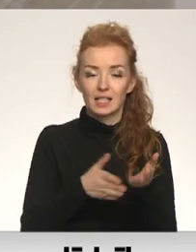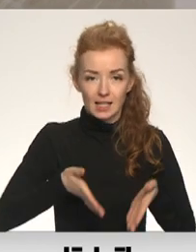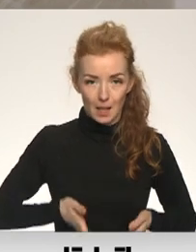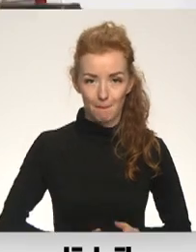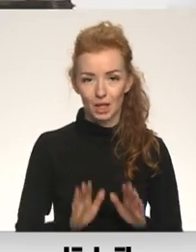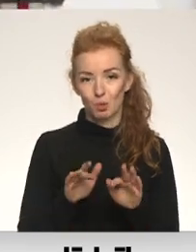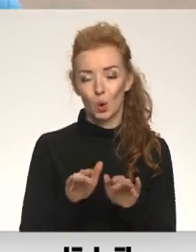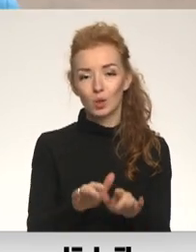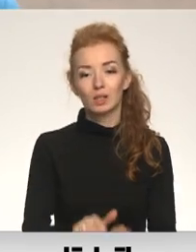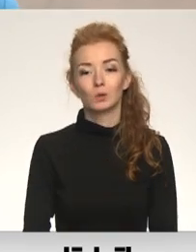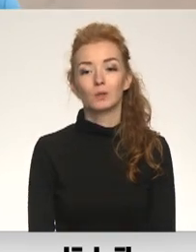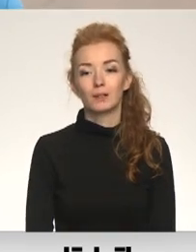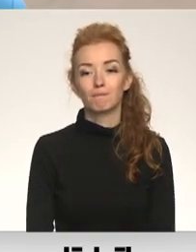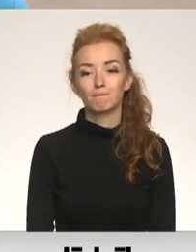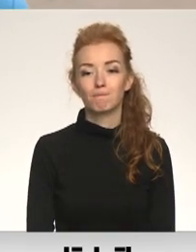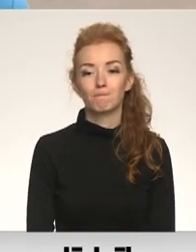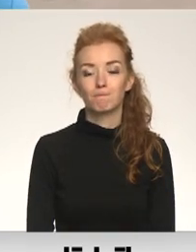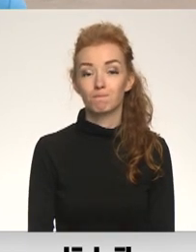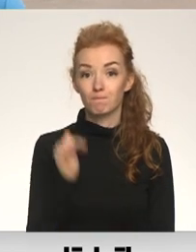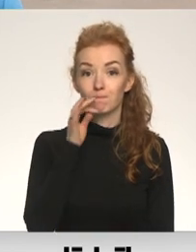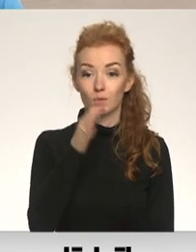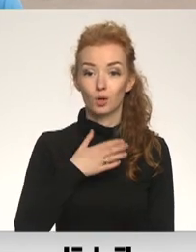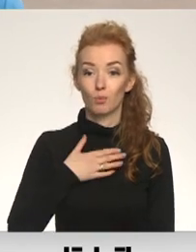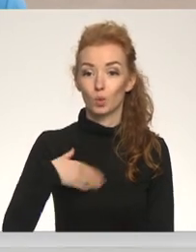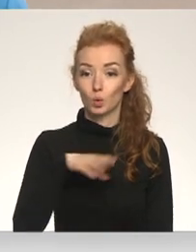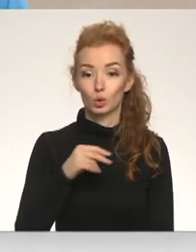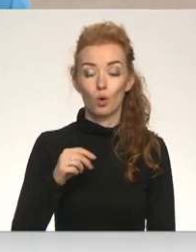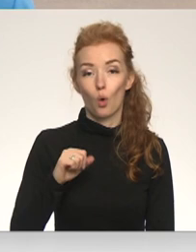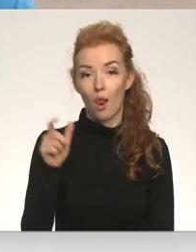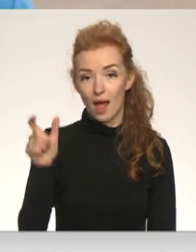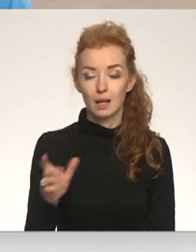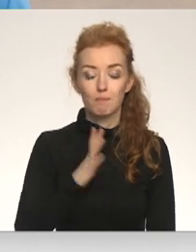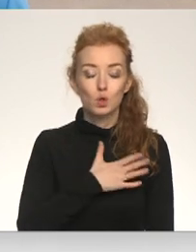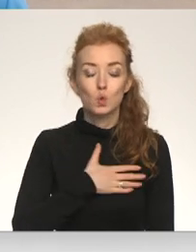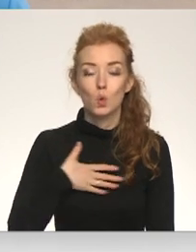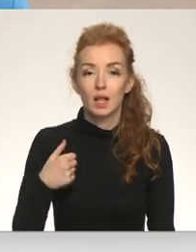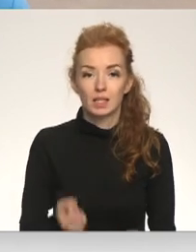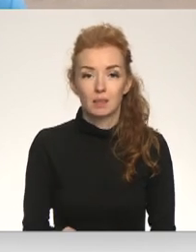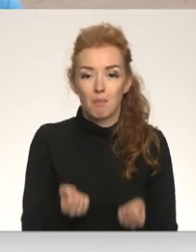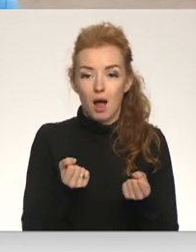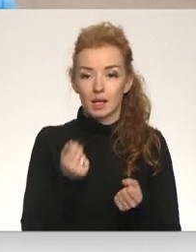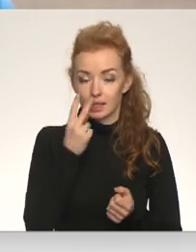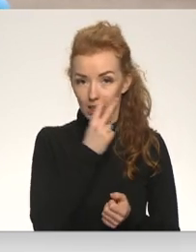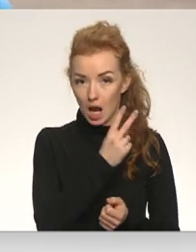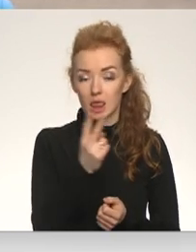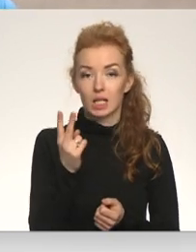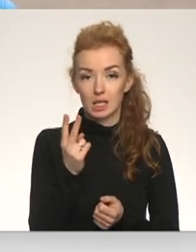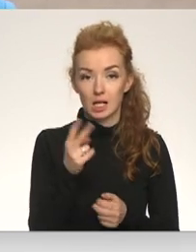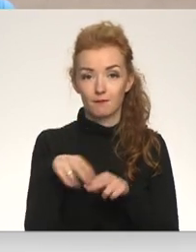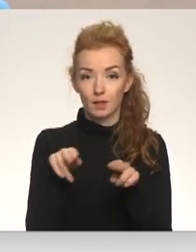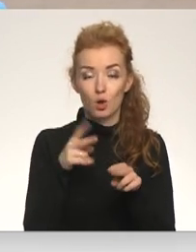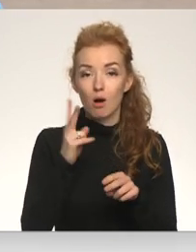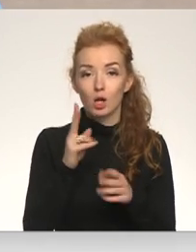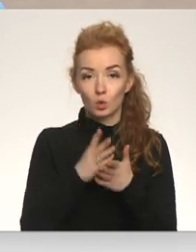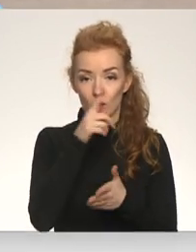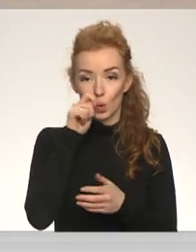norisi. Mūsu kolēģiem emocionāli bija ļoti, ļoti smagi noskatīties kadros no